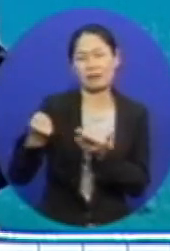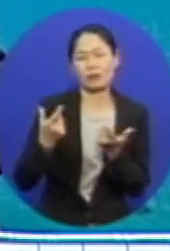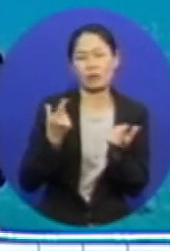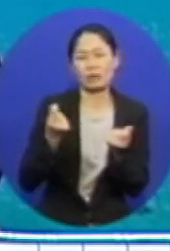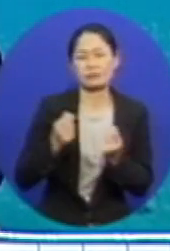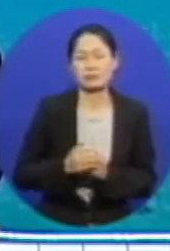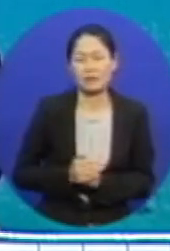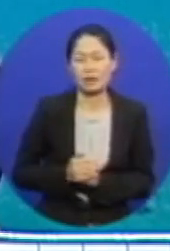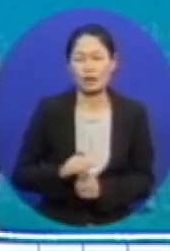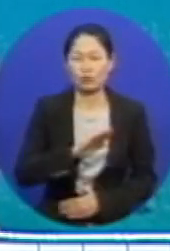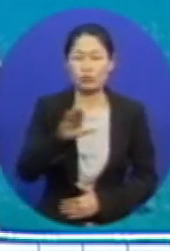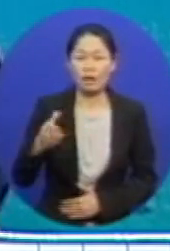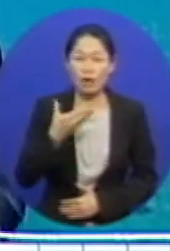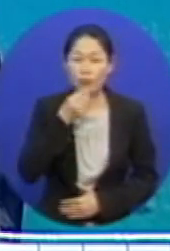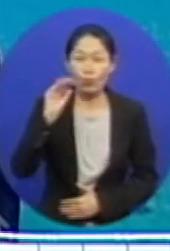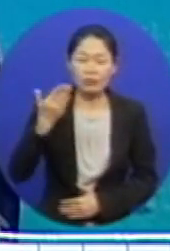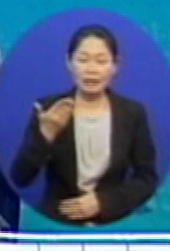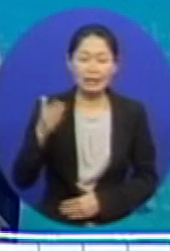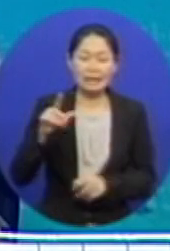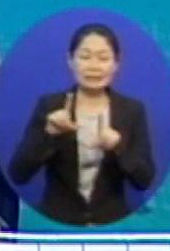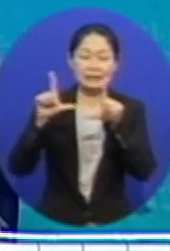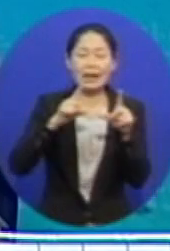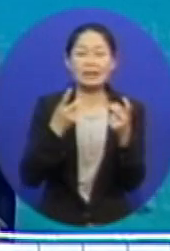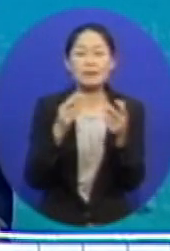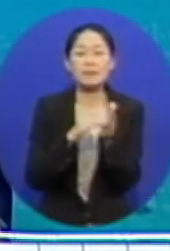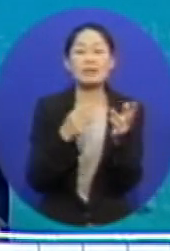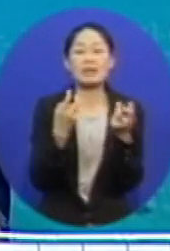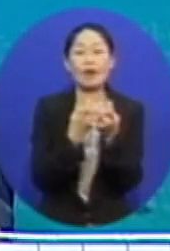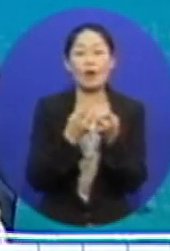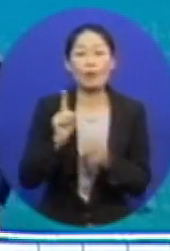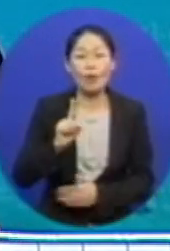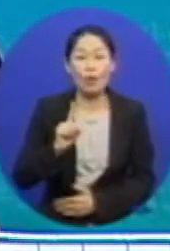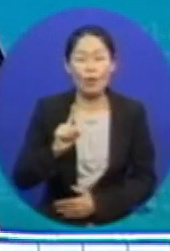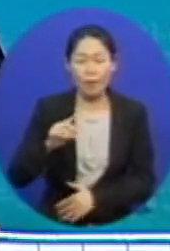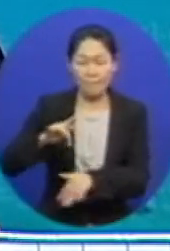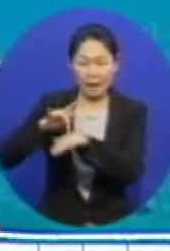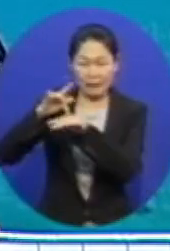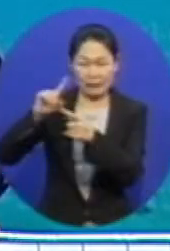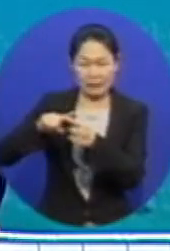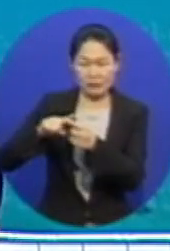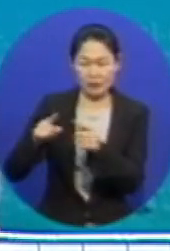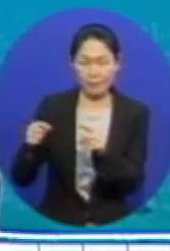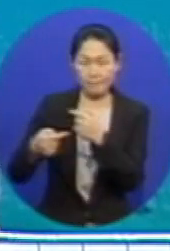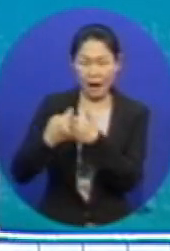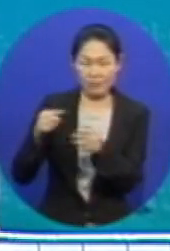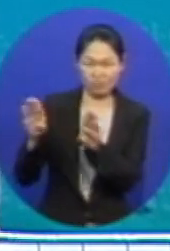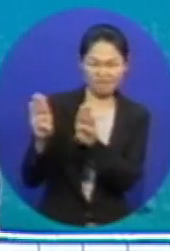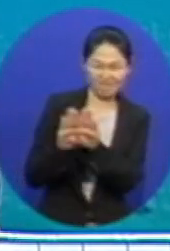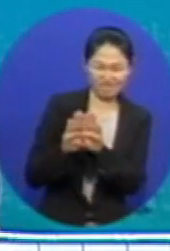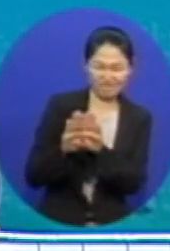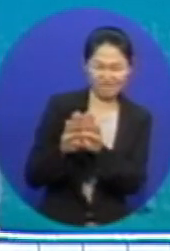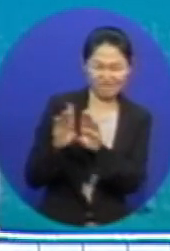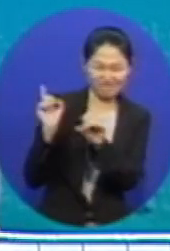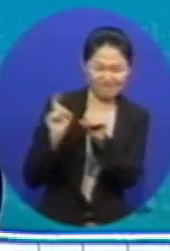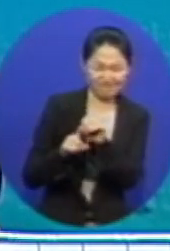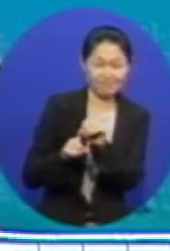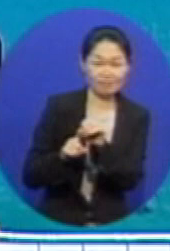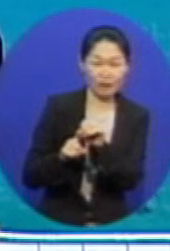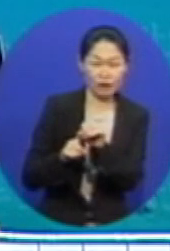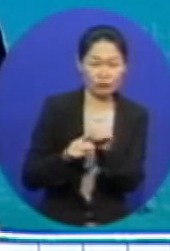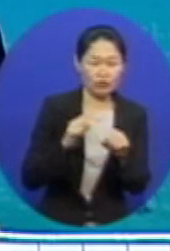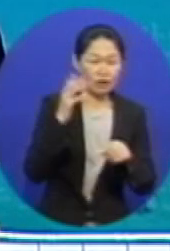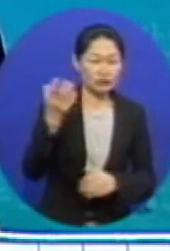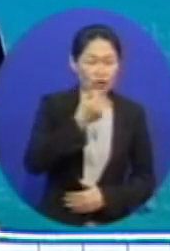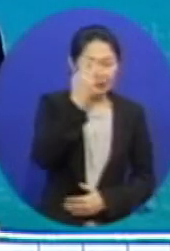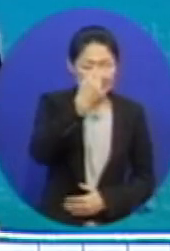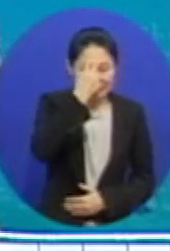여러분 우리가 복되게 사는 비결은 간단해요 막 외계의 대해서 나 마음의 문을 닫고 굳게 닫고 성령님